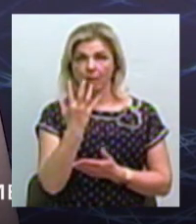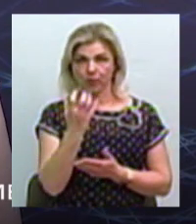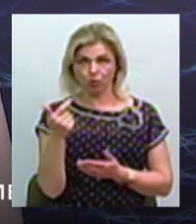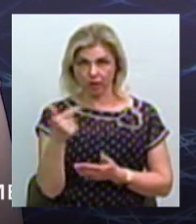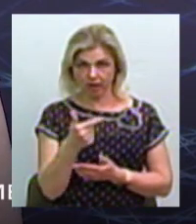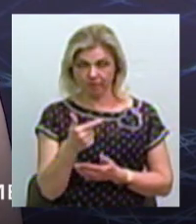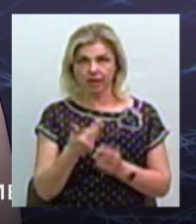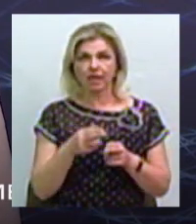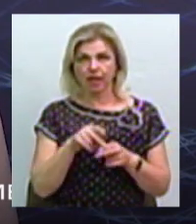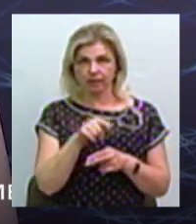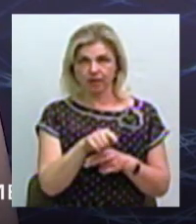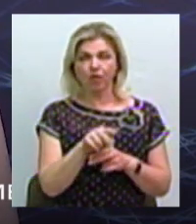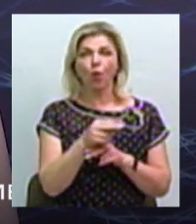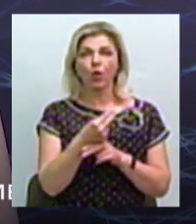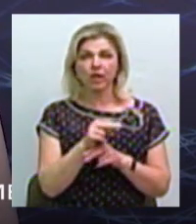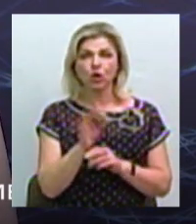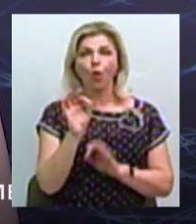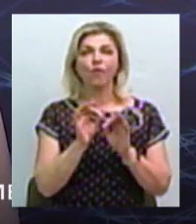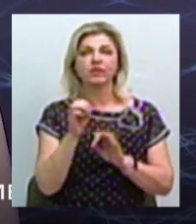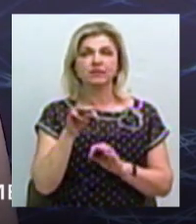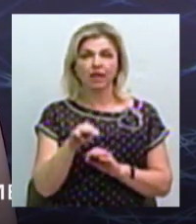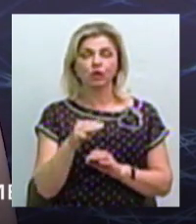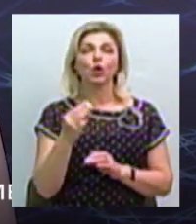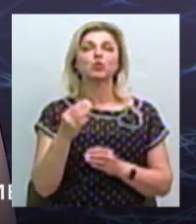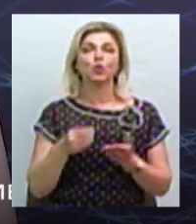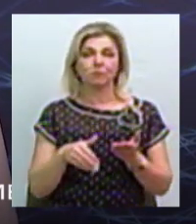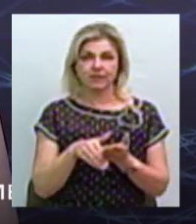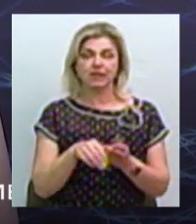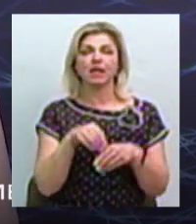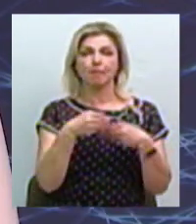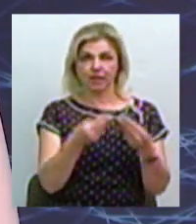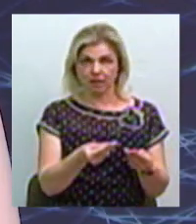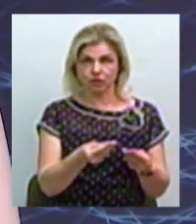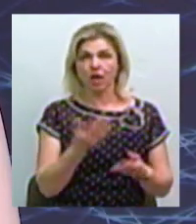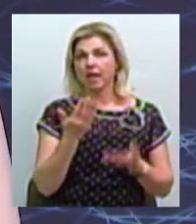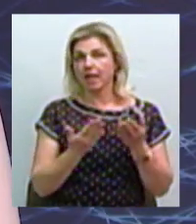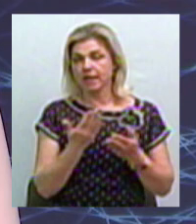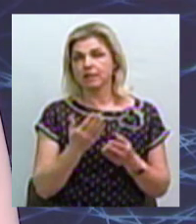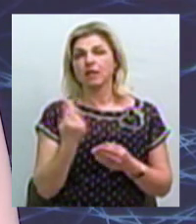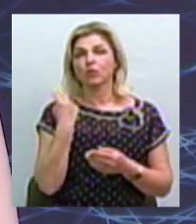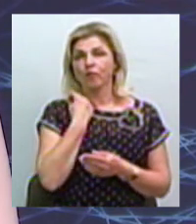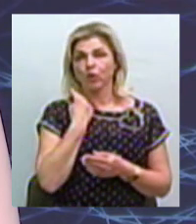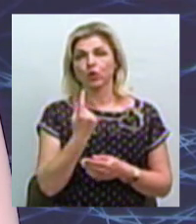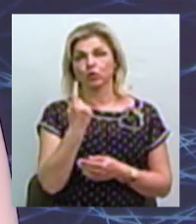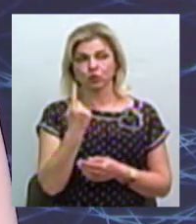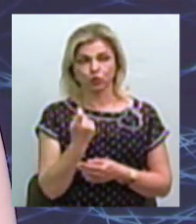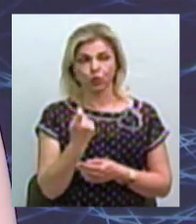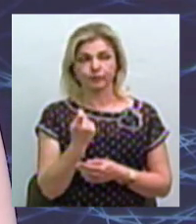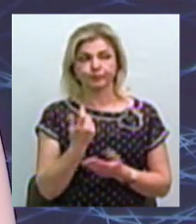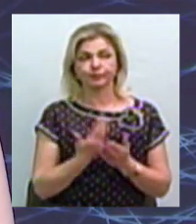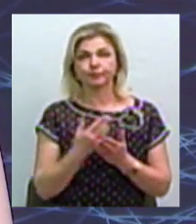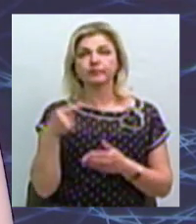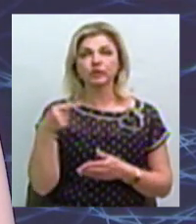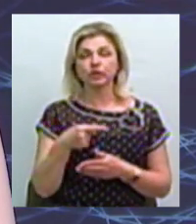саме коригуючий коефіцієнт, субсидія призначена. Якщо заборгованість 100, наприклад,